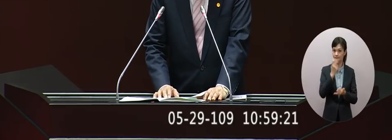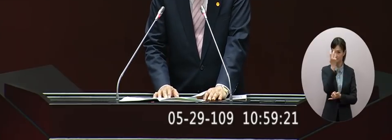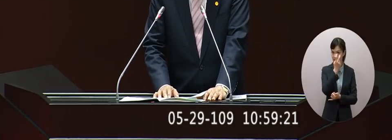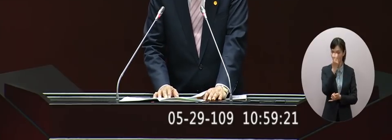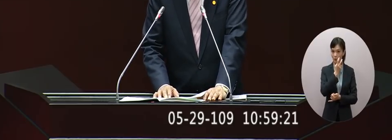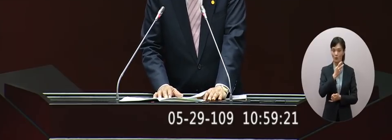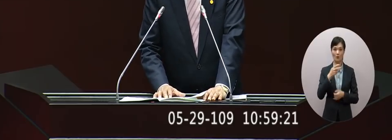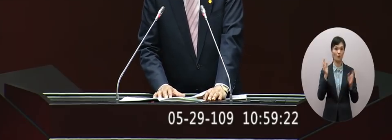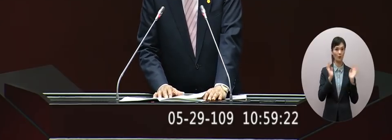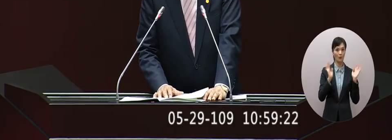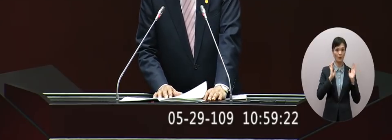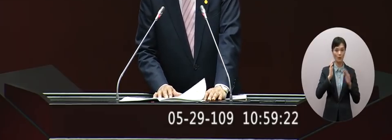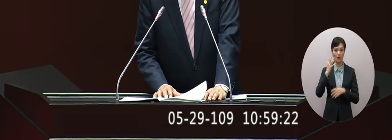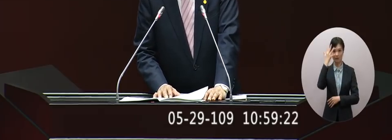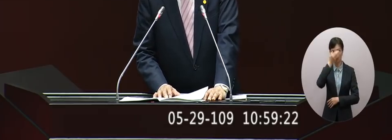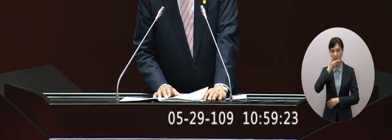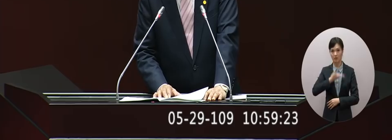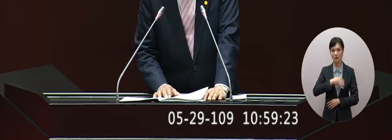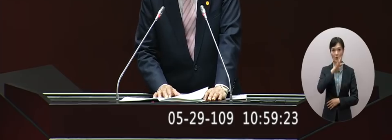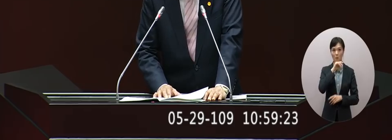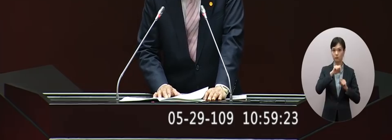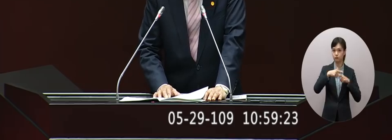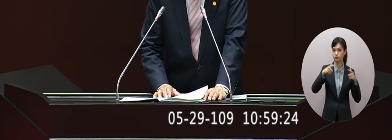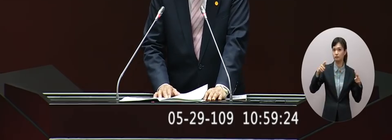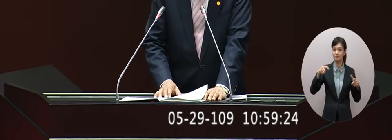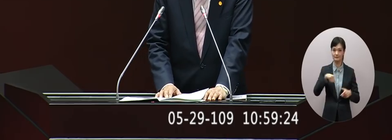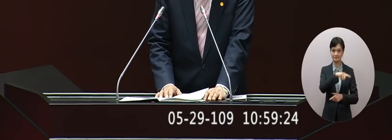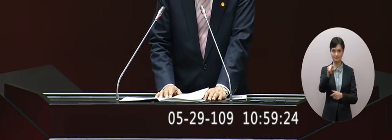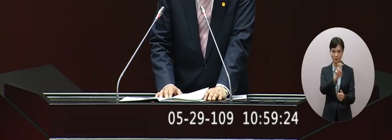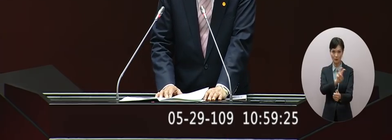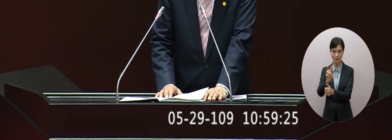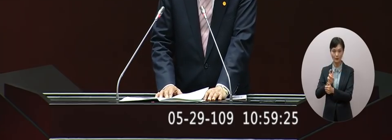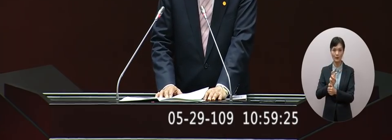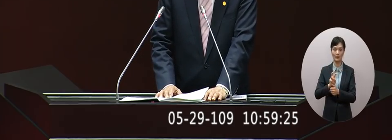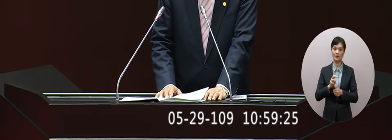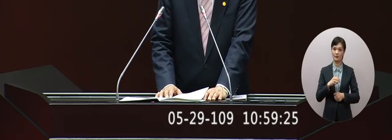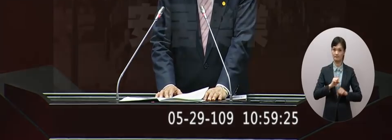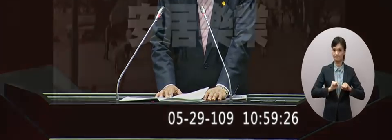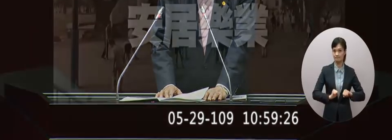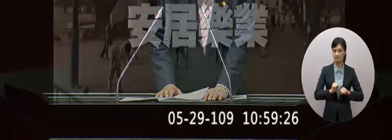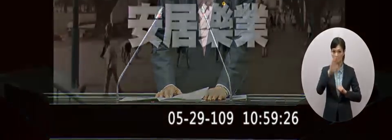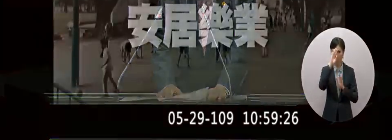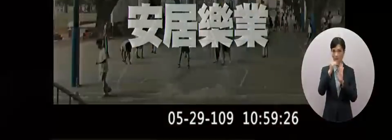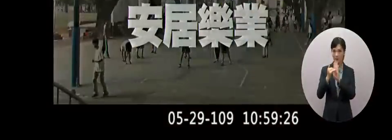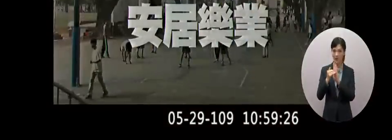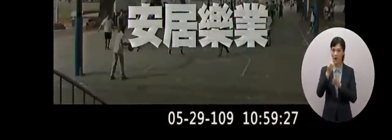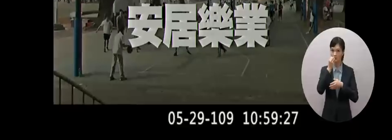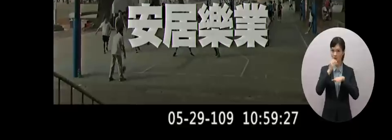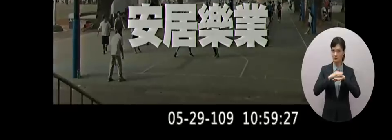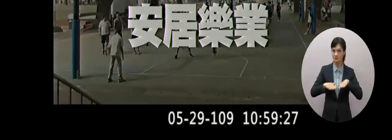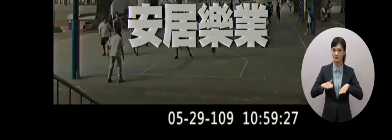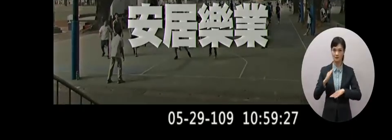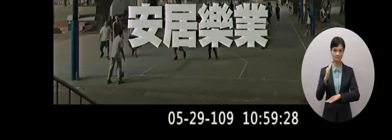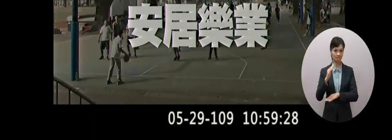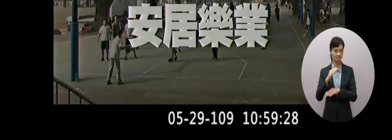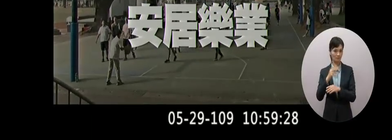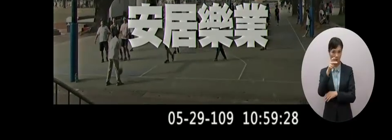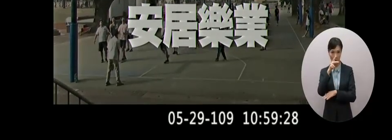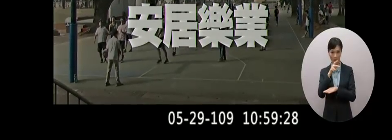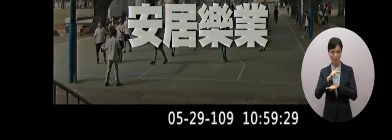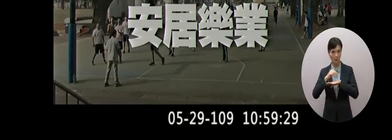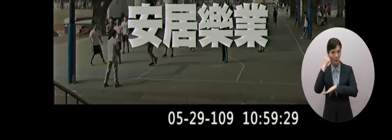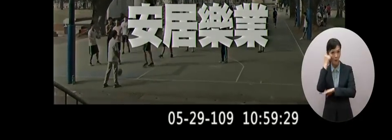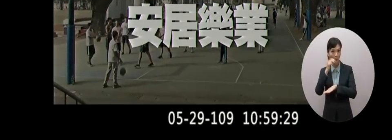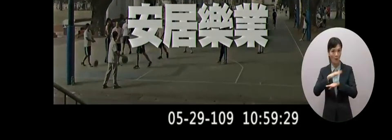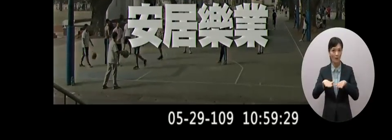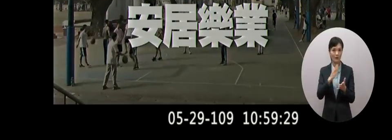辈，从居住环境、健康防疫、食安、治安到反毒，方